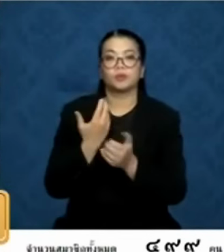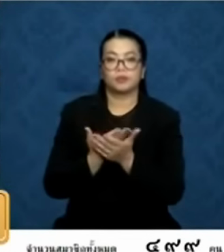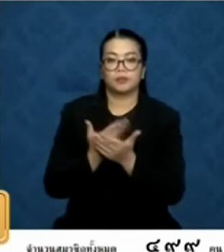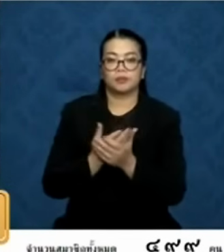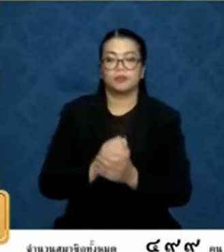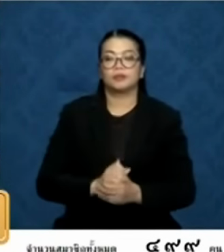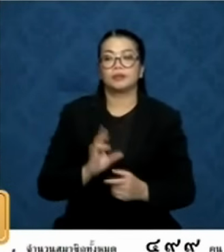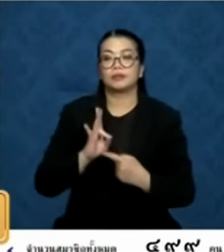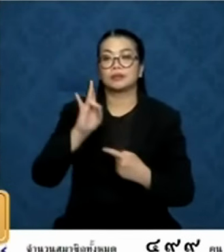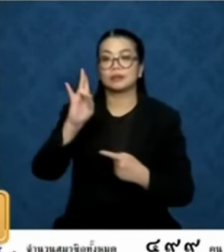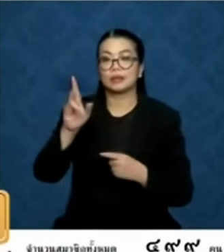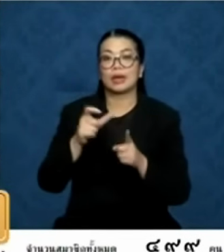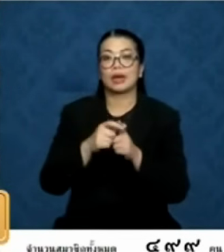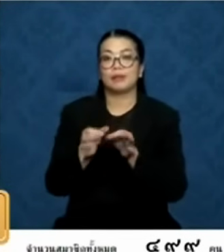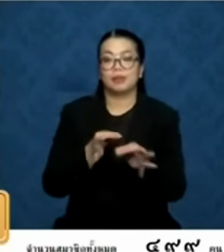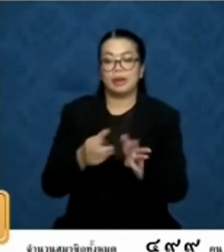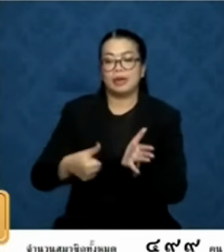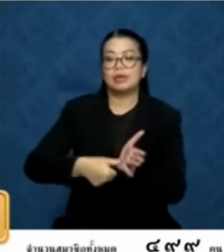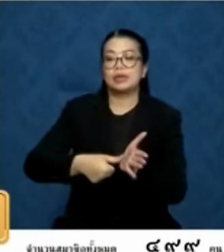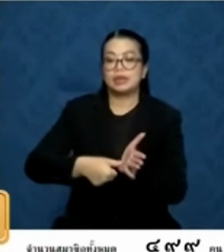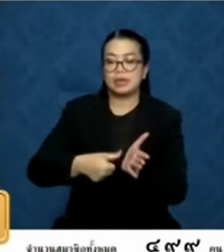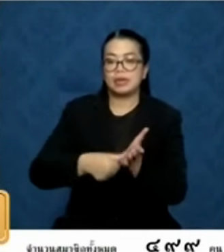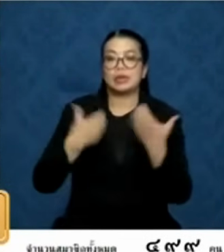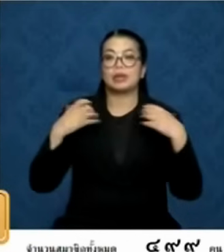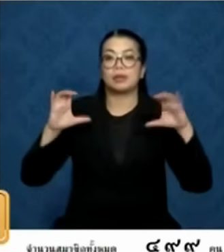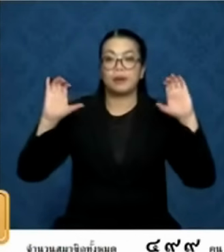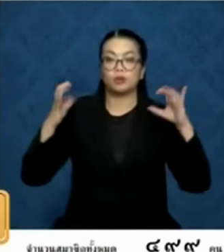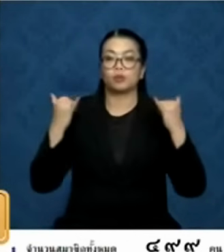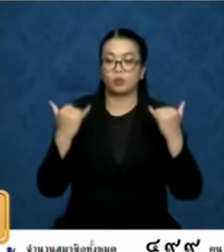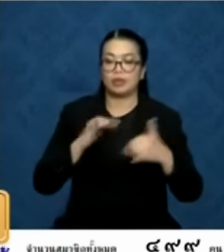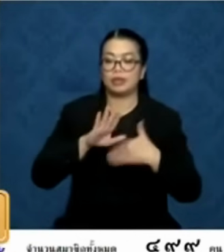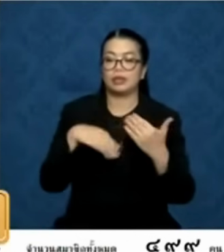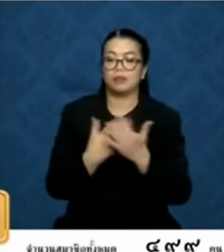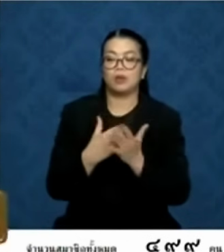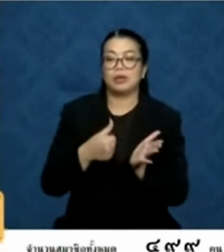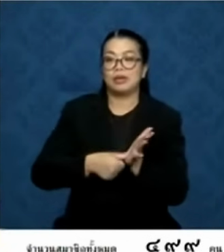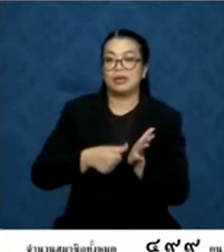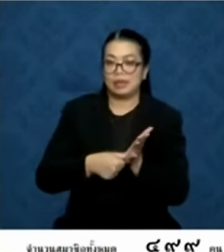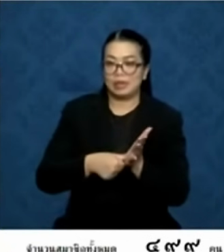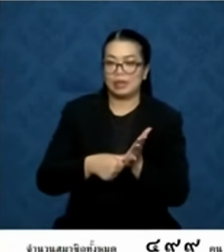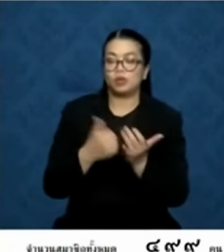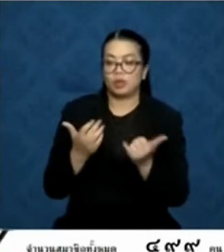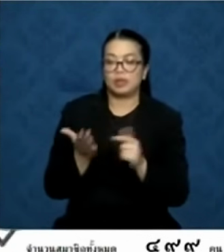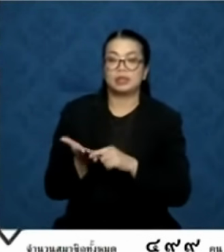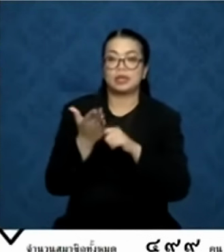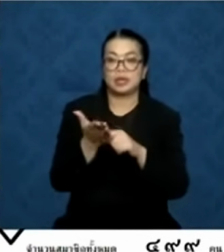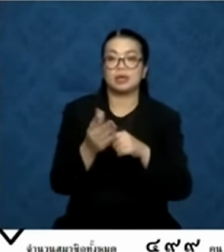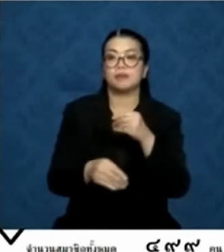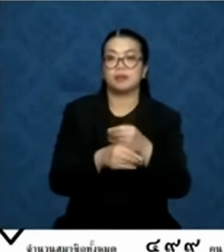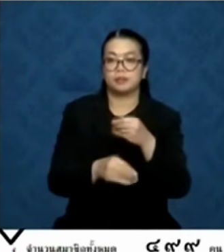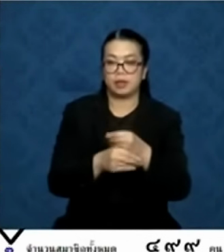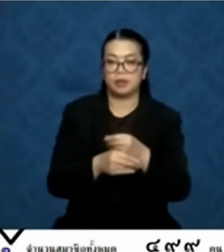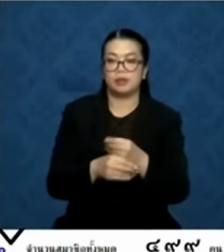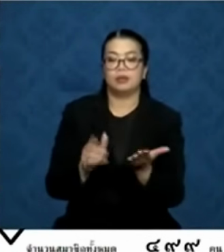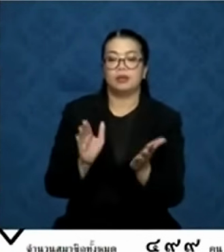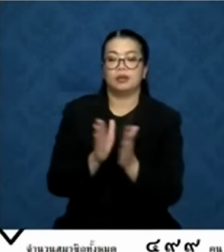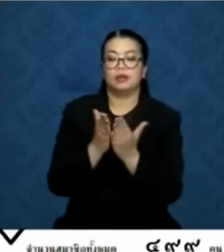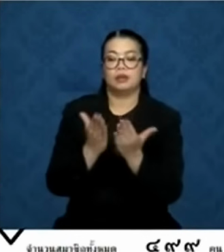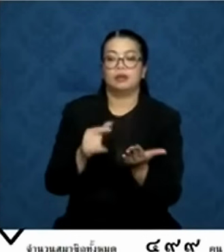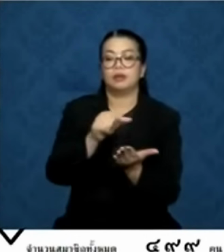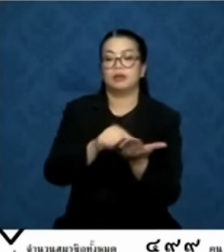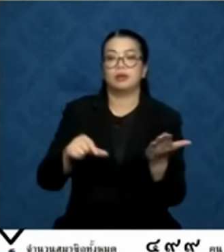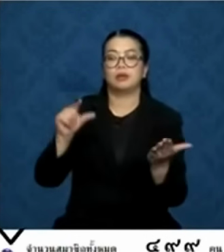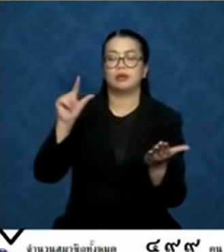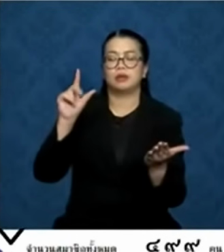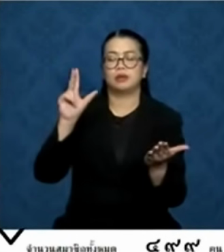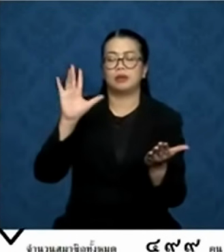ข้อ7คำอธิบายเกี่ยวกับหนี้ของรัฐบาลที่มีอยู่แล้วในปัจจุบันและหนี้ที่เสนอเพิ่มเติมแสดงไว้ในเอกสารก็ประมาณ